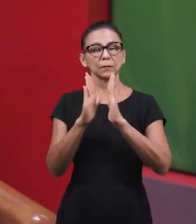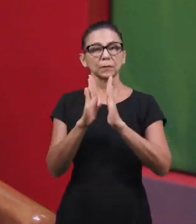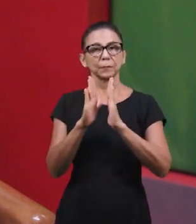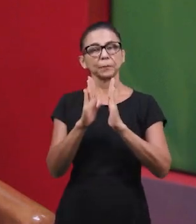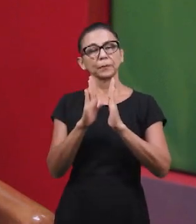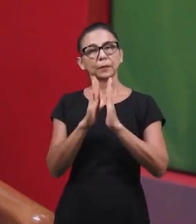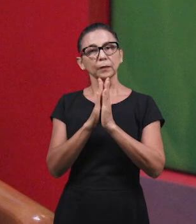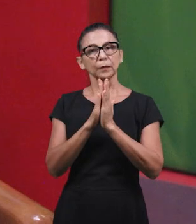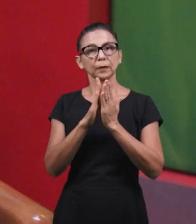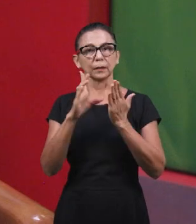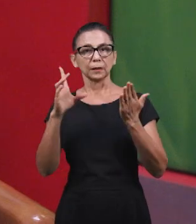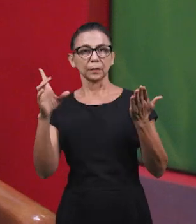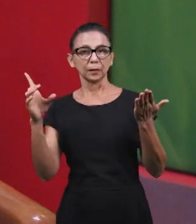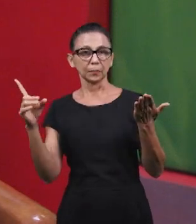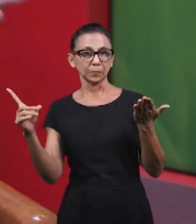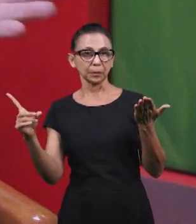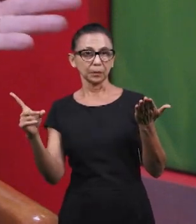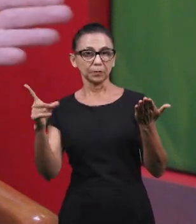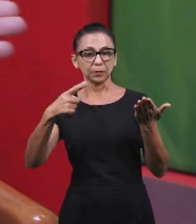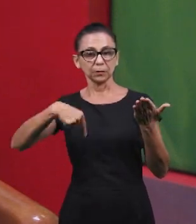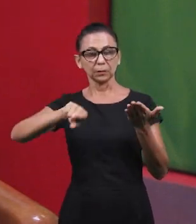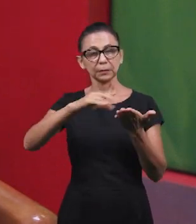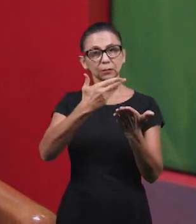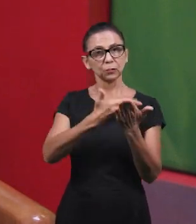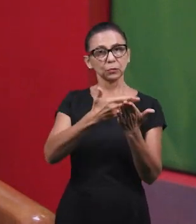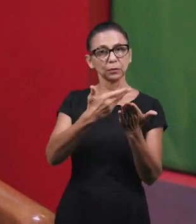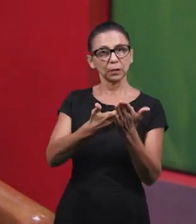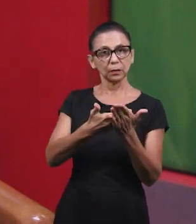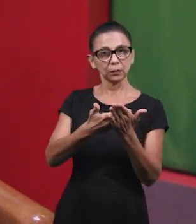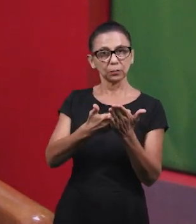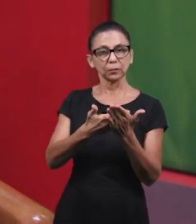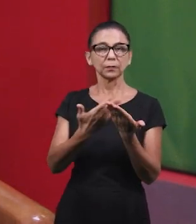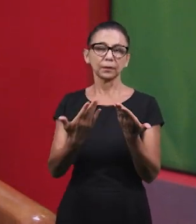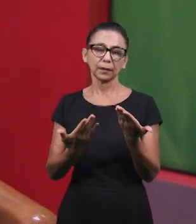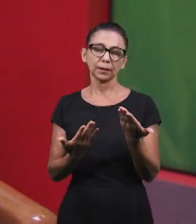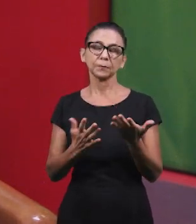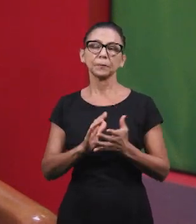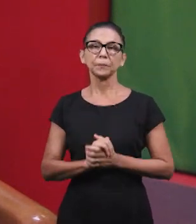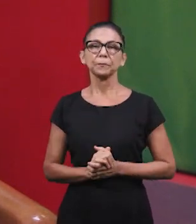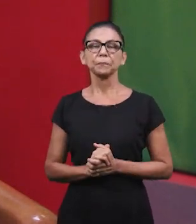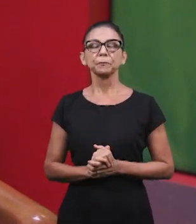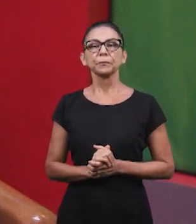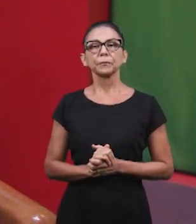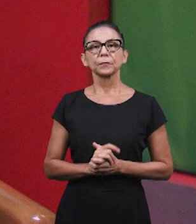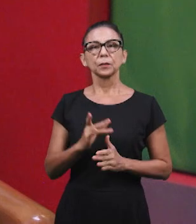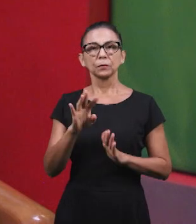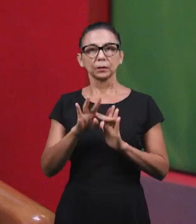l'Église une fois que l'Église fidèle bientôt passera